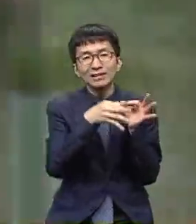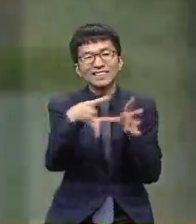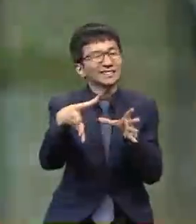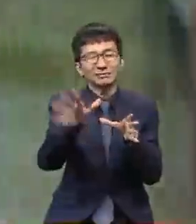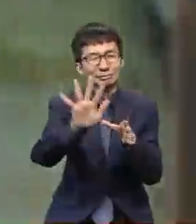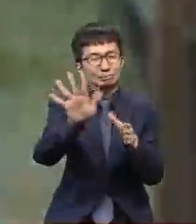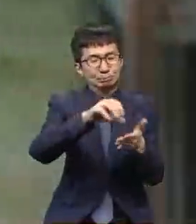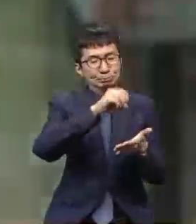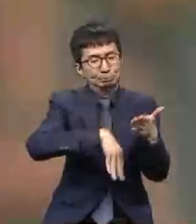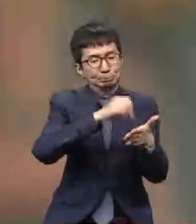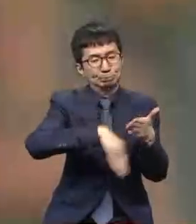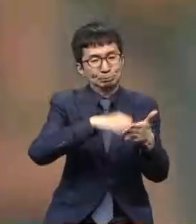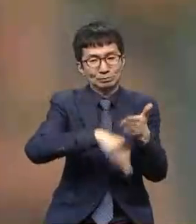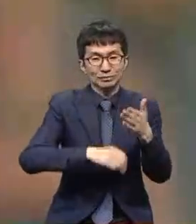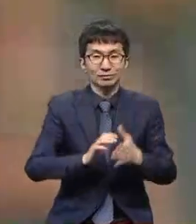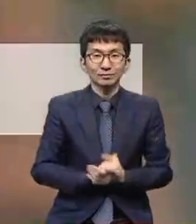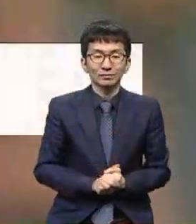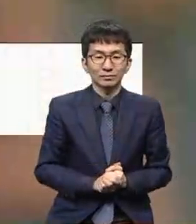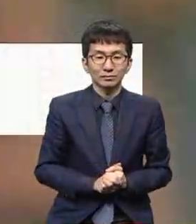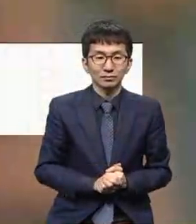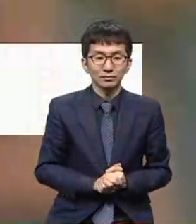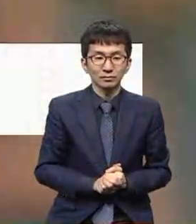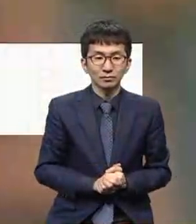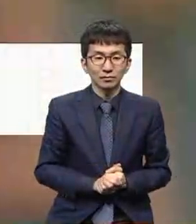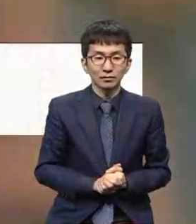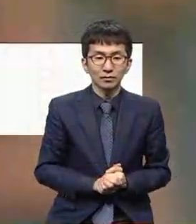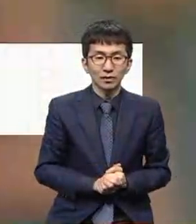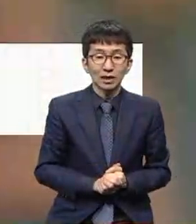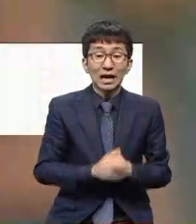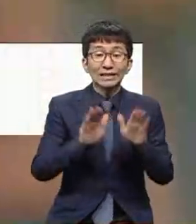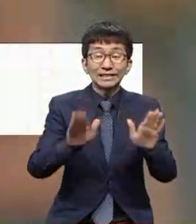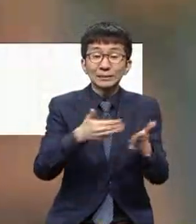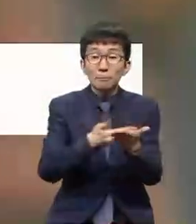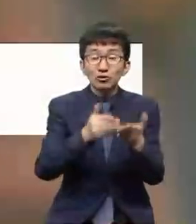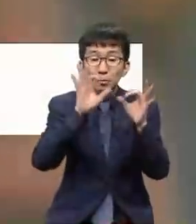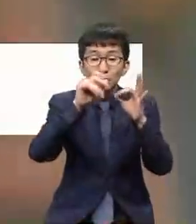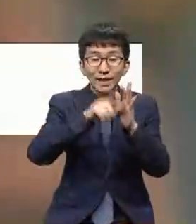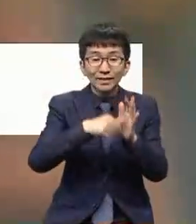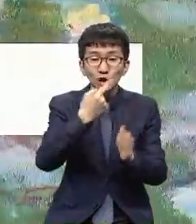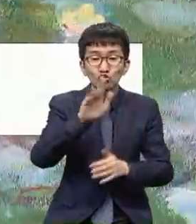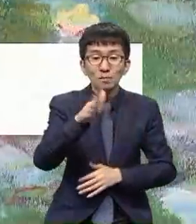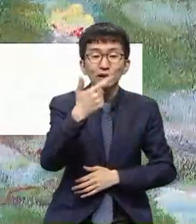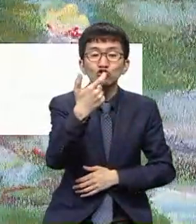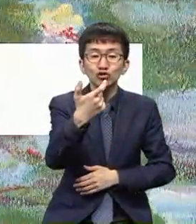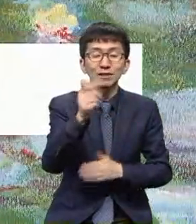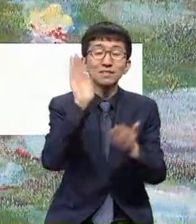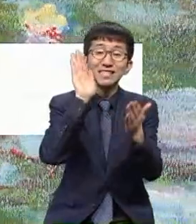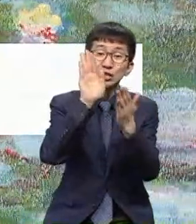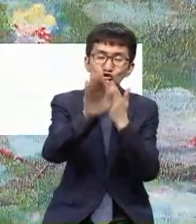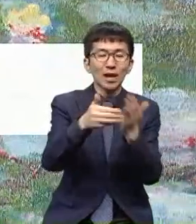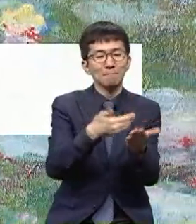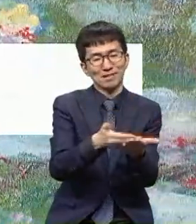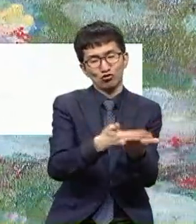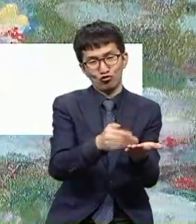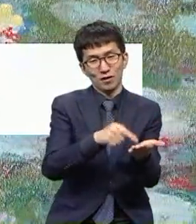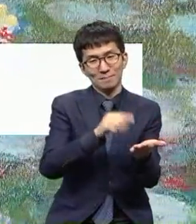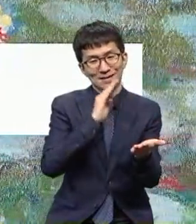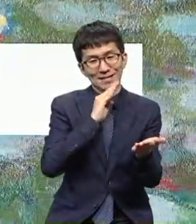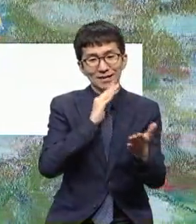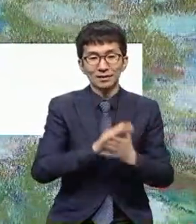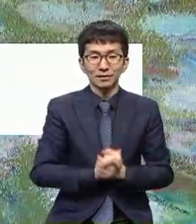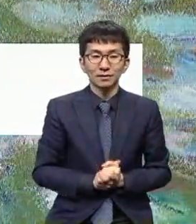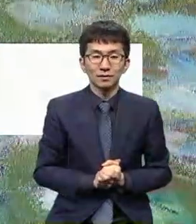대상에서 빠졌습니다. 문제작들, 그러니까 우리가 현대미술이라고 할 때는 1960년대 이후의 작품들을 얘기하거든요.